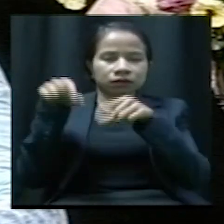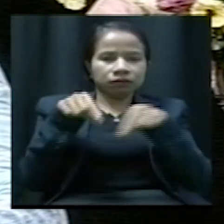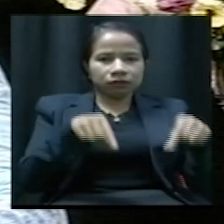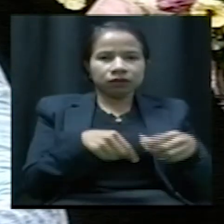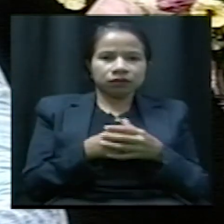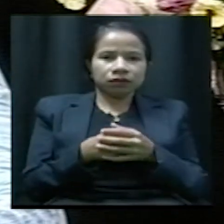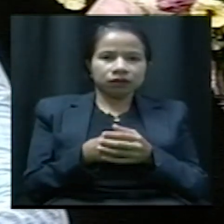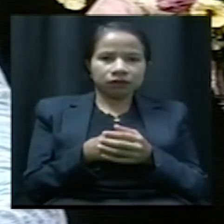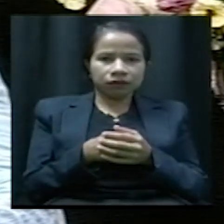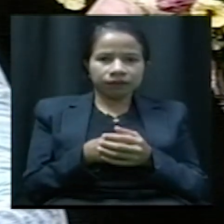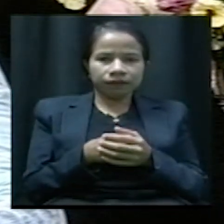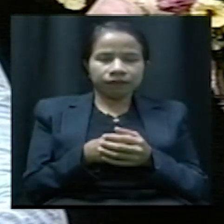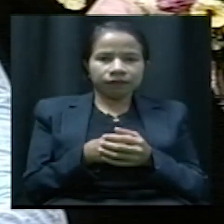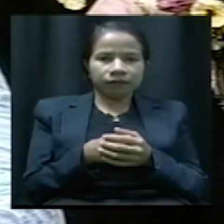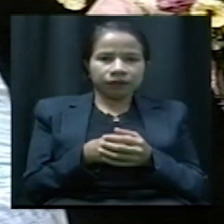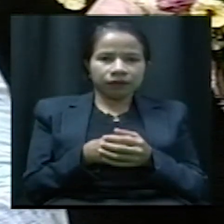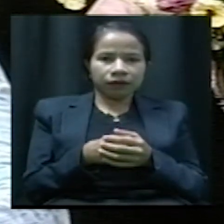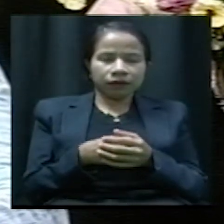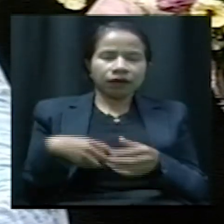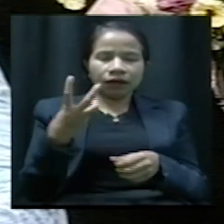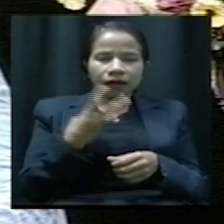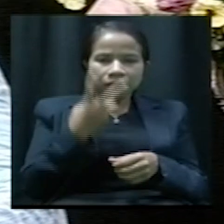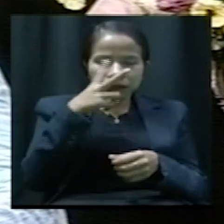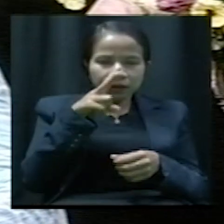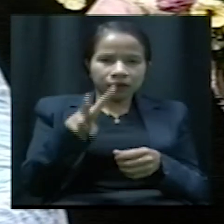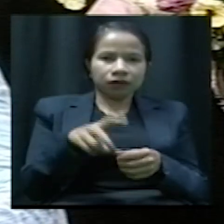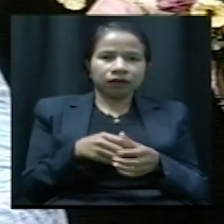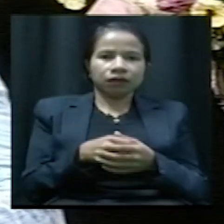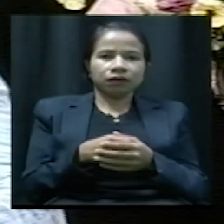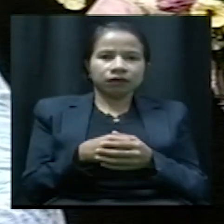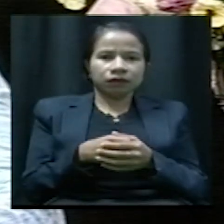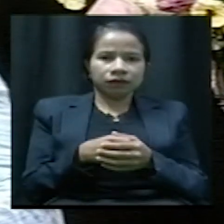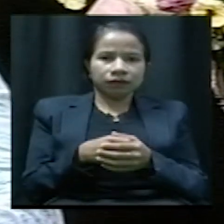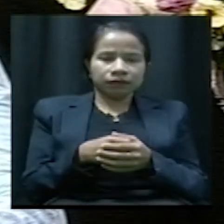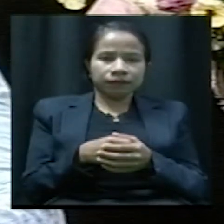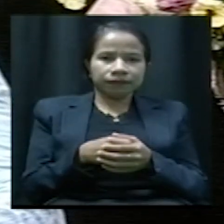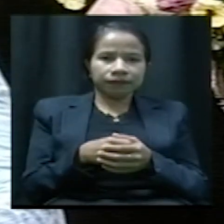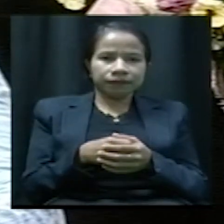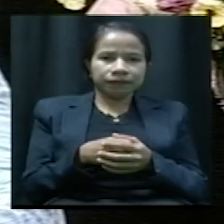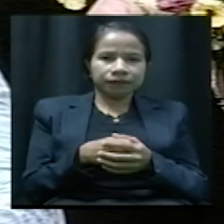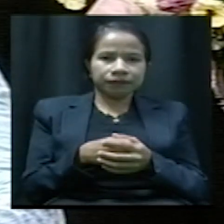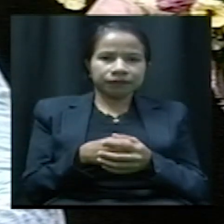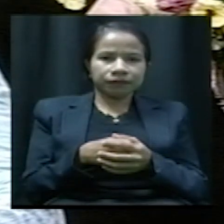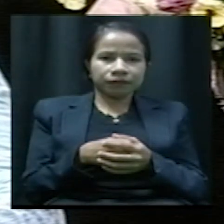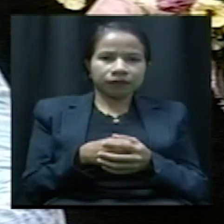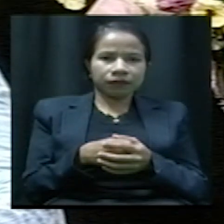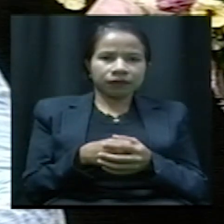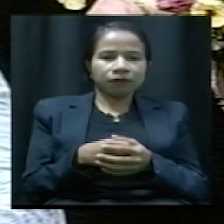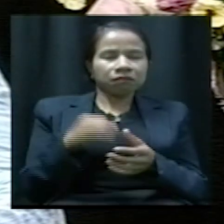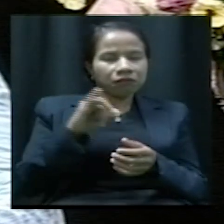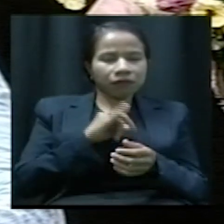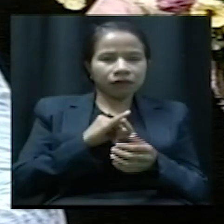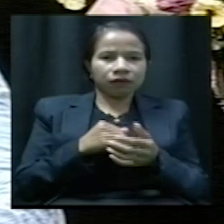asa disaggregate ka ami separa. Tu selama ami hal deskripsi ba sensus narasik nebe ami